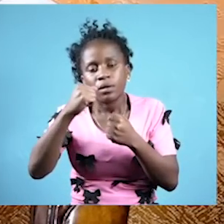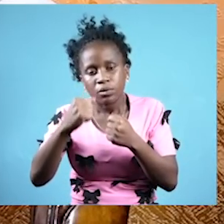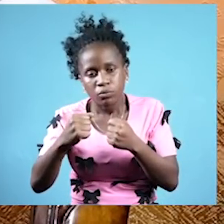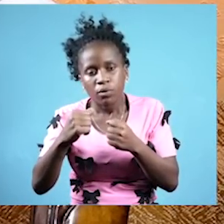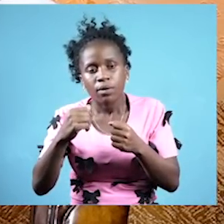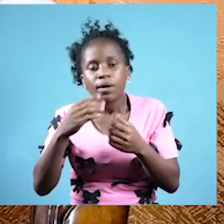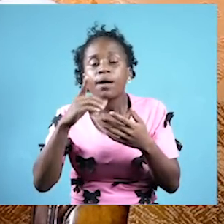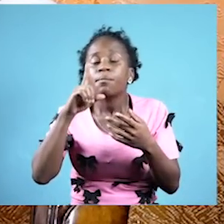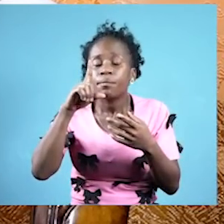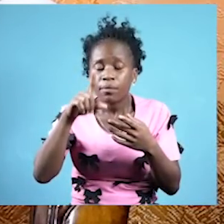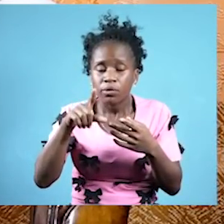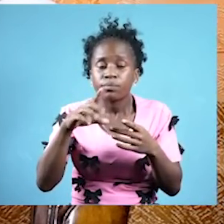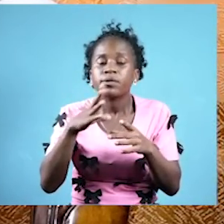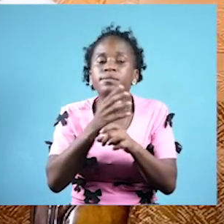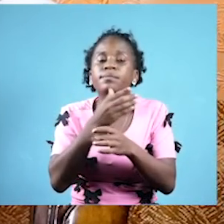na kukutana